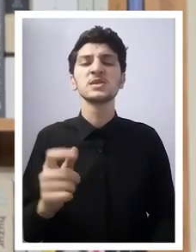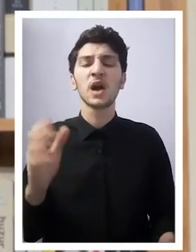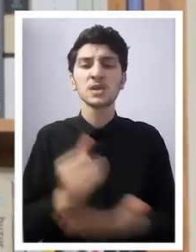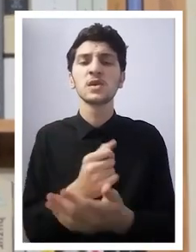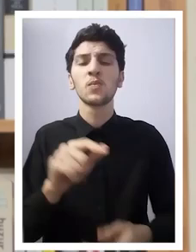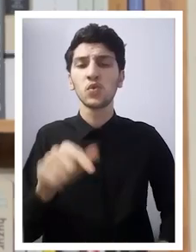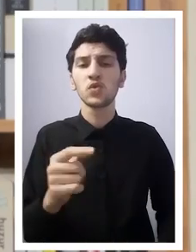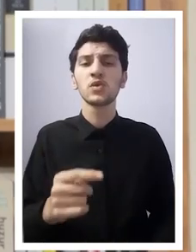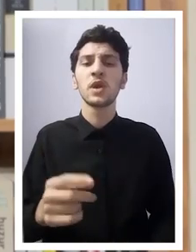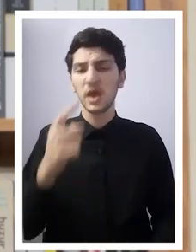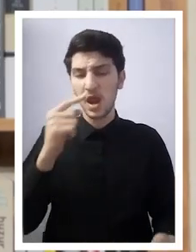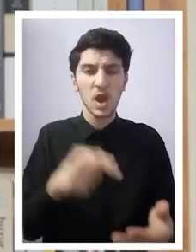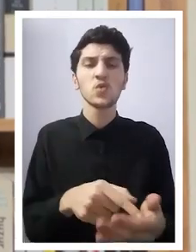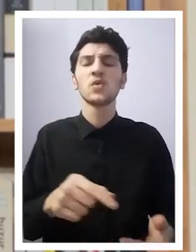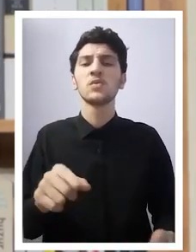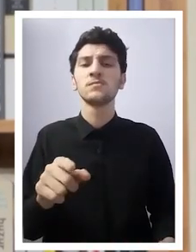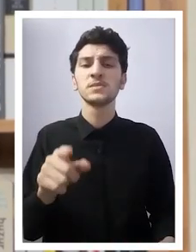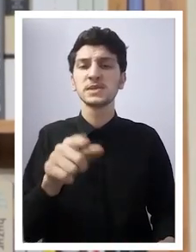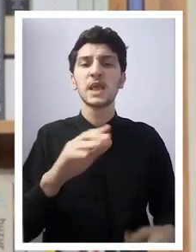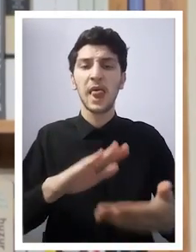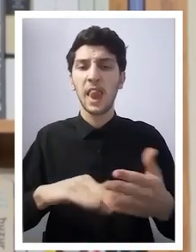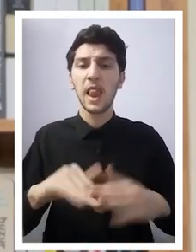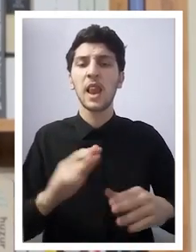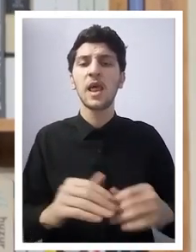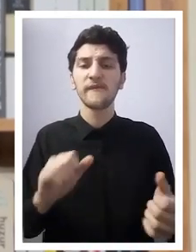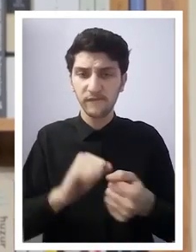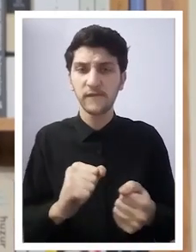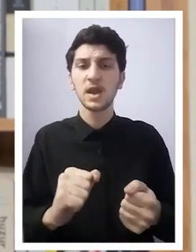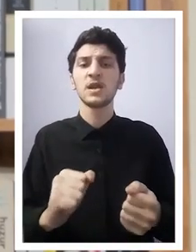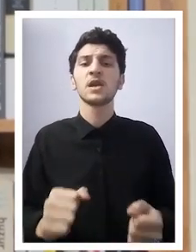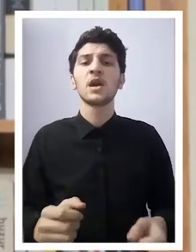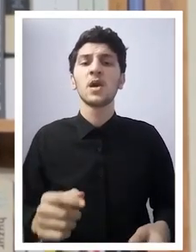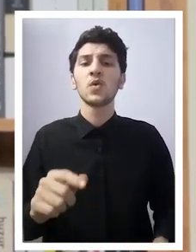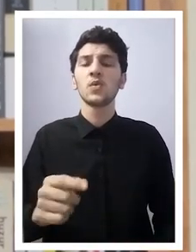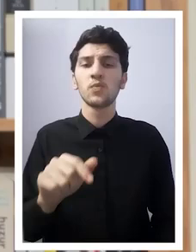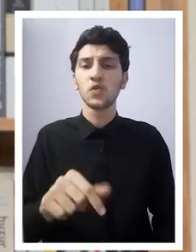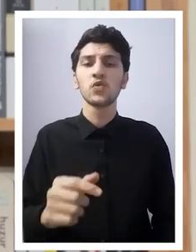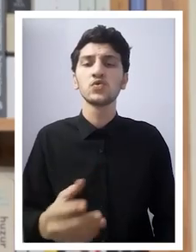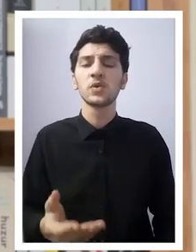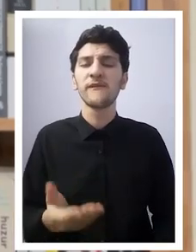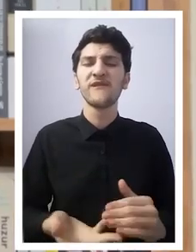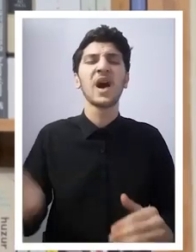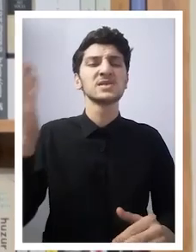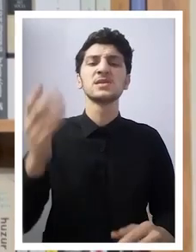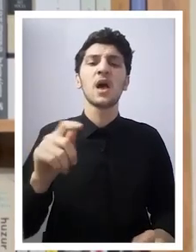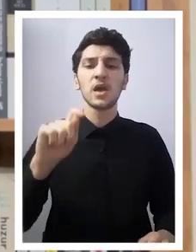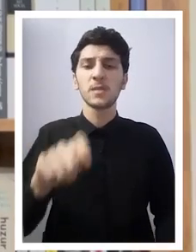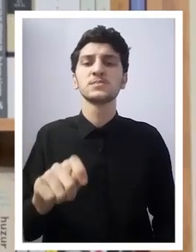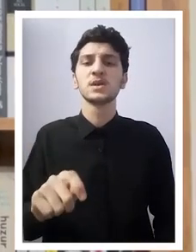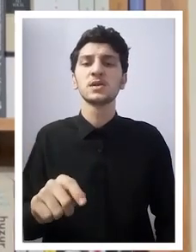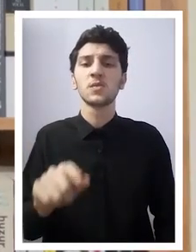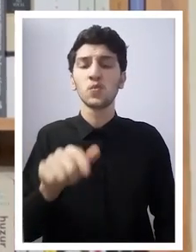başarmışsak inanıyorum ki sizlerle el ele vererek yarın çok daha büyüklerini